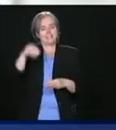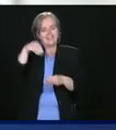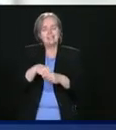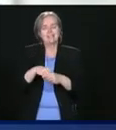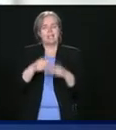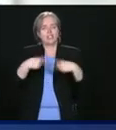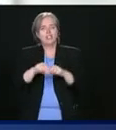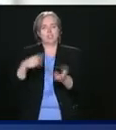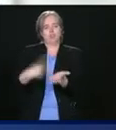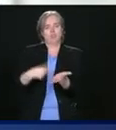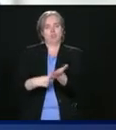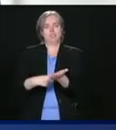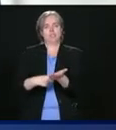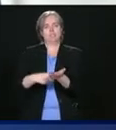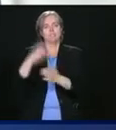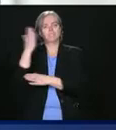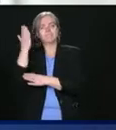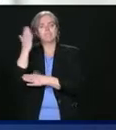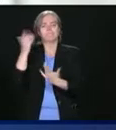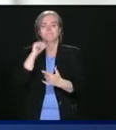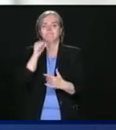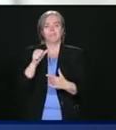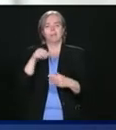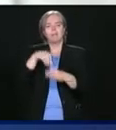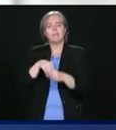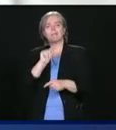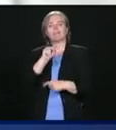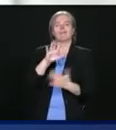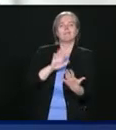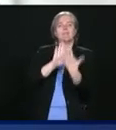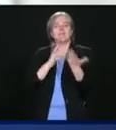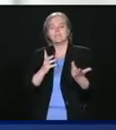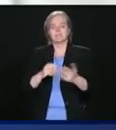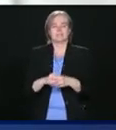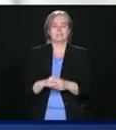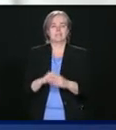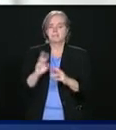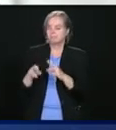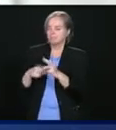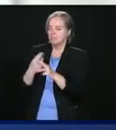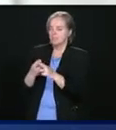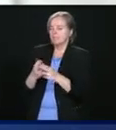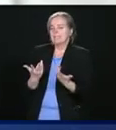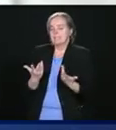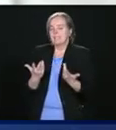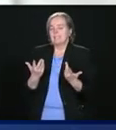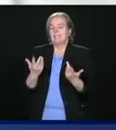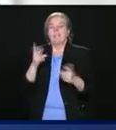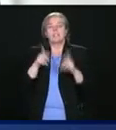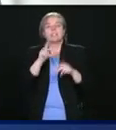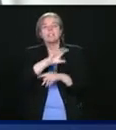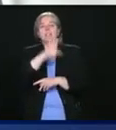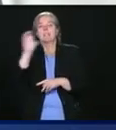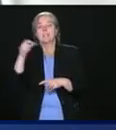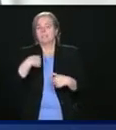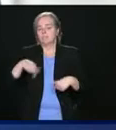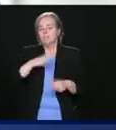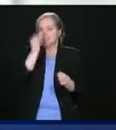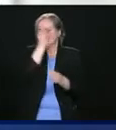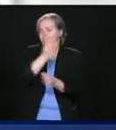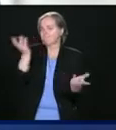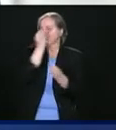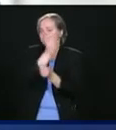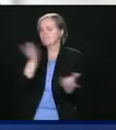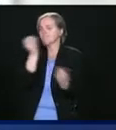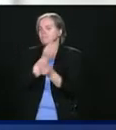pensez-vous? D'abord, il est très important que chaque jour, les Canadiens, le public canadien, soient informés des mesures que nous mettons